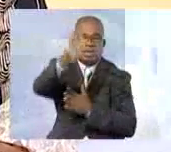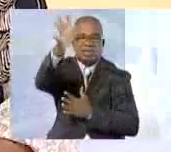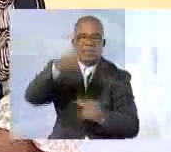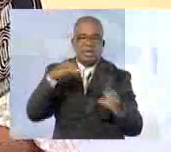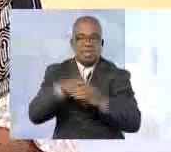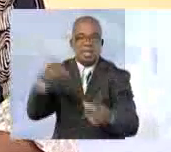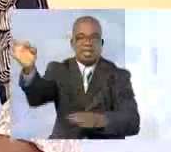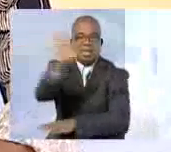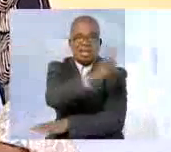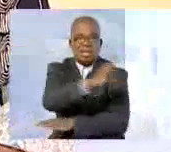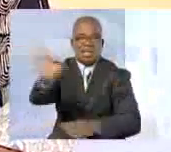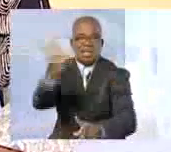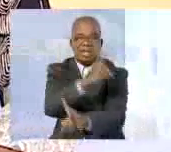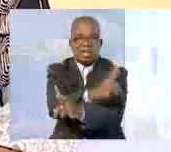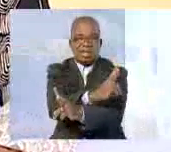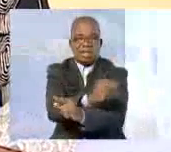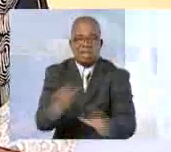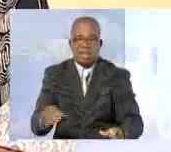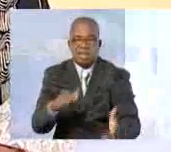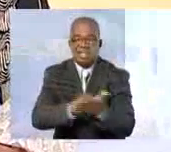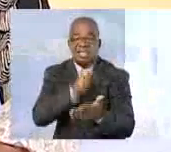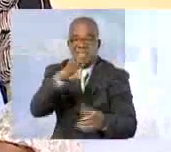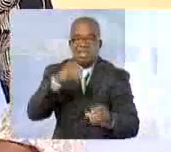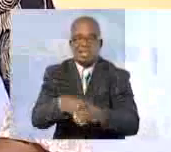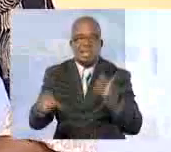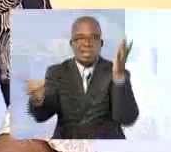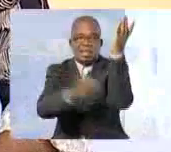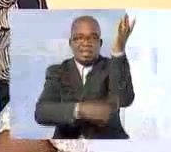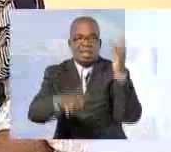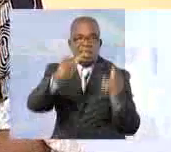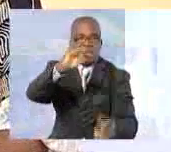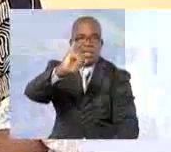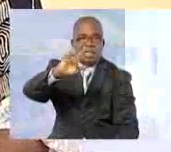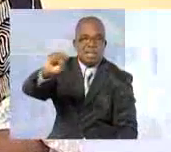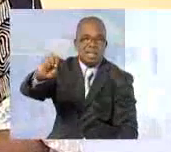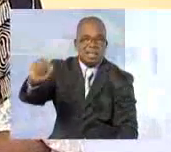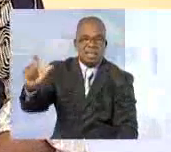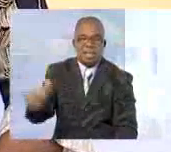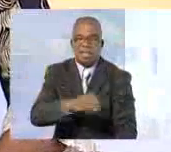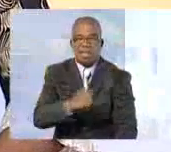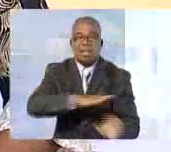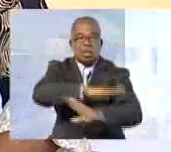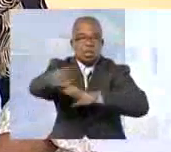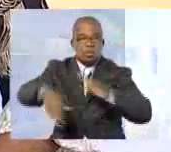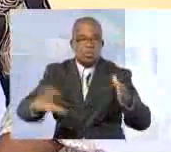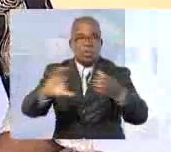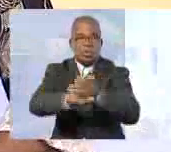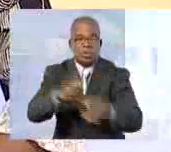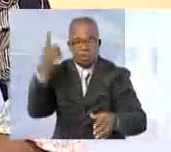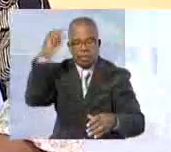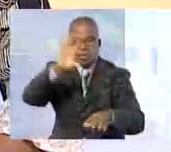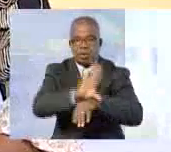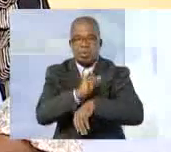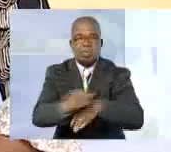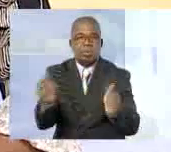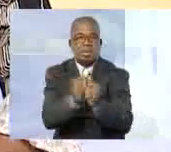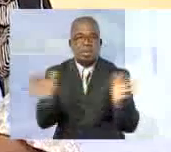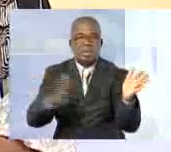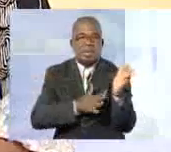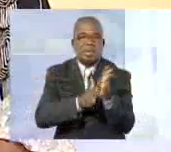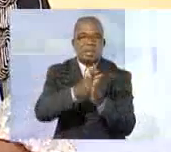Kassa. C'est dans le département de Thiassalé. Le thème retenu cette année est « Tous unis pour une Côte d'Ivoire sans feux de